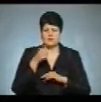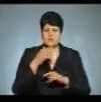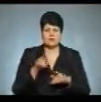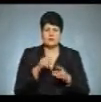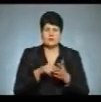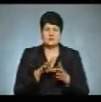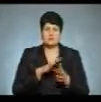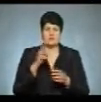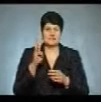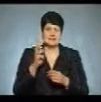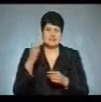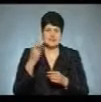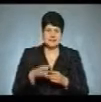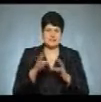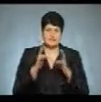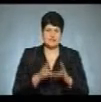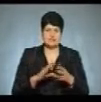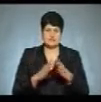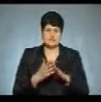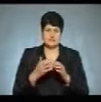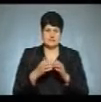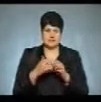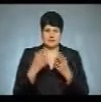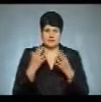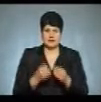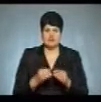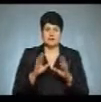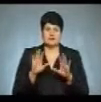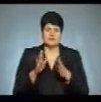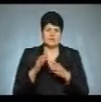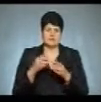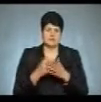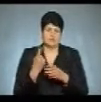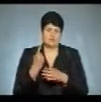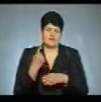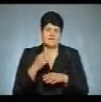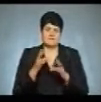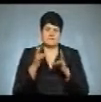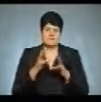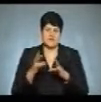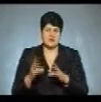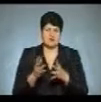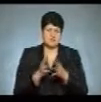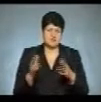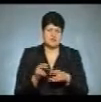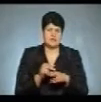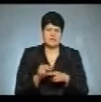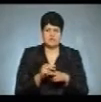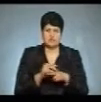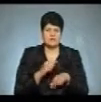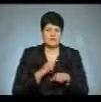аварійних ситуацій на водопроводі. У середньому в день трапляється до однієї аварії. Більшість з них ми ліквідовуємо дуже швидко і мешканці